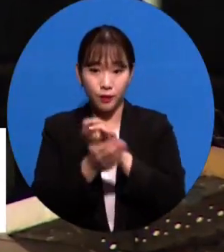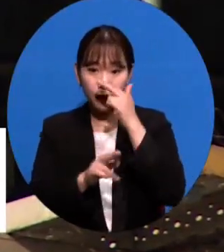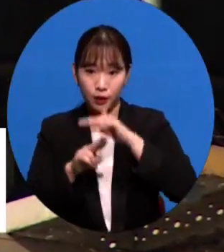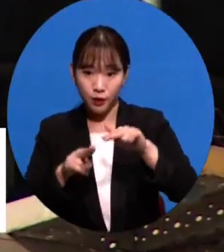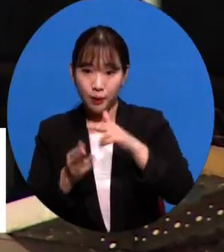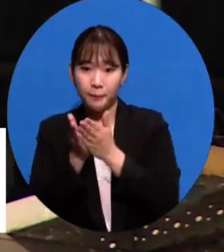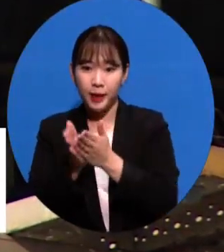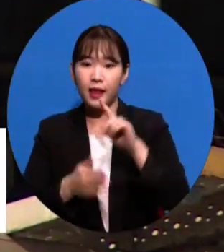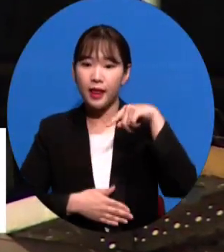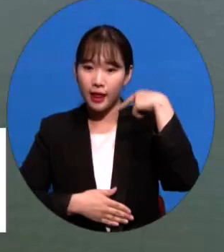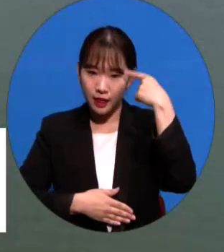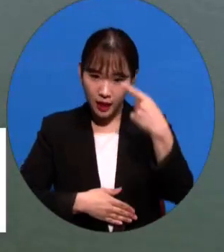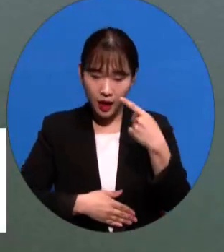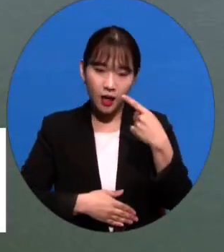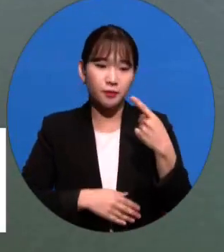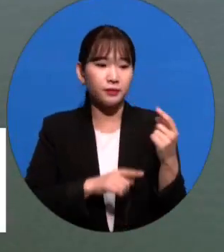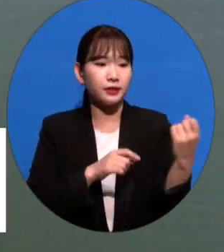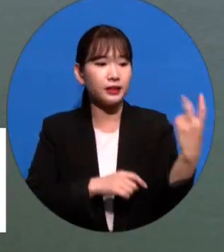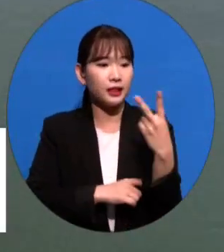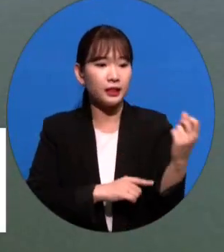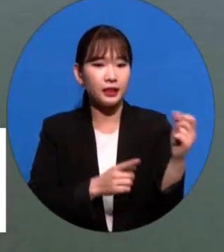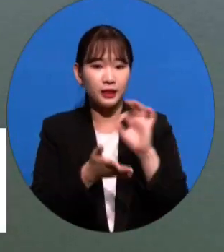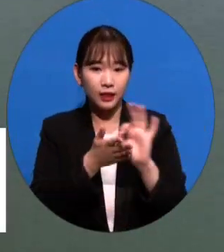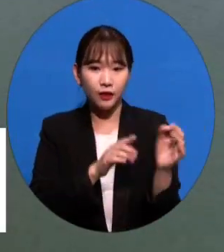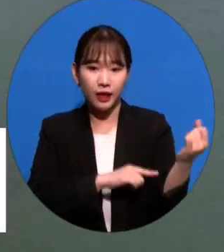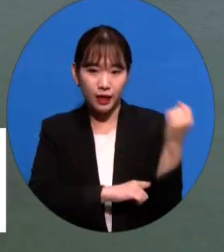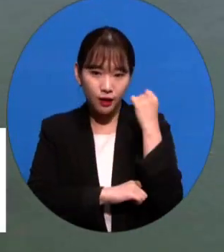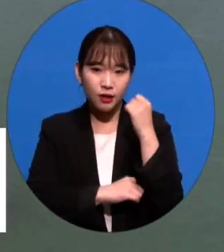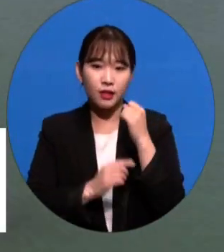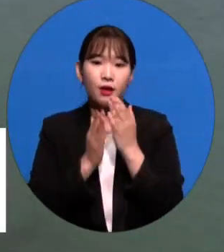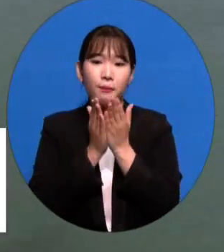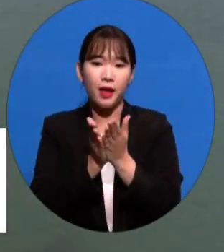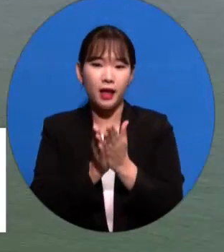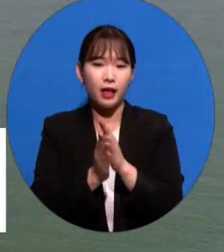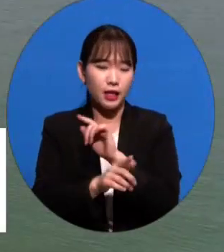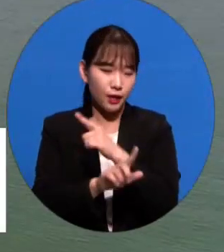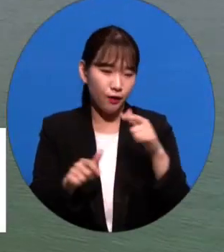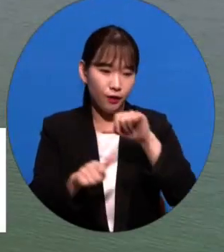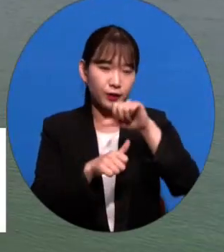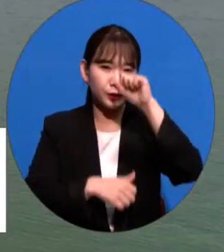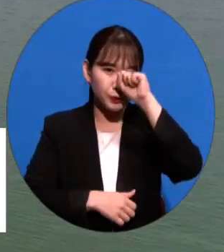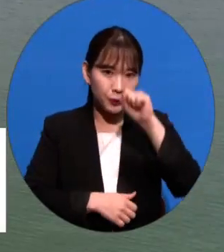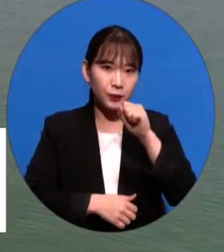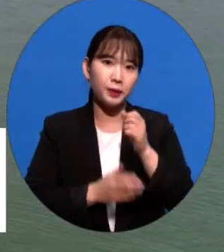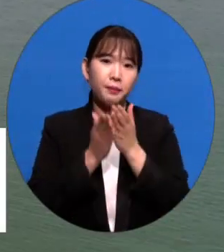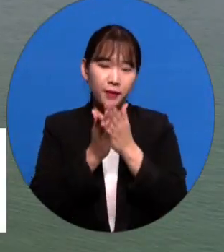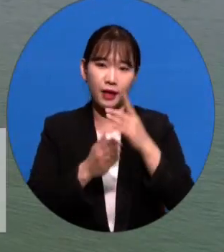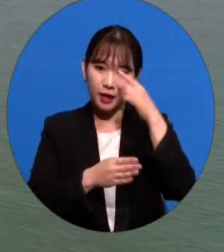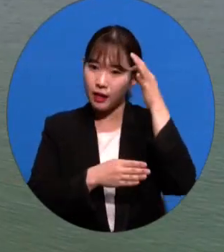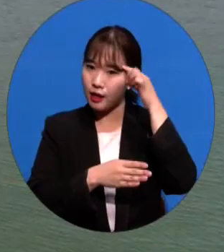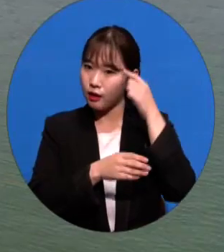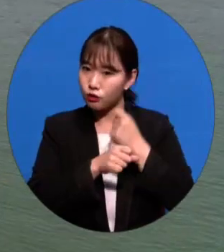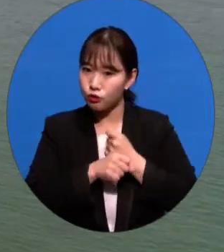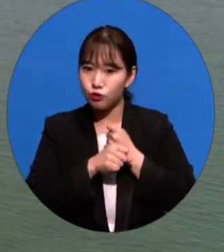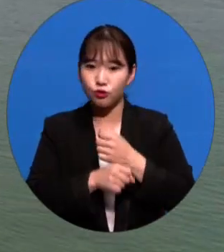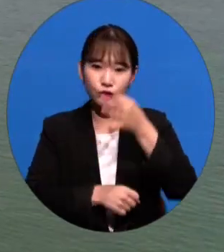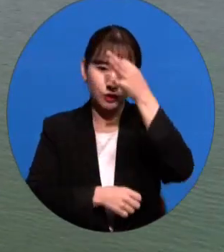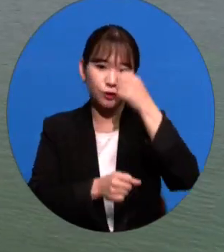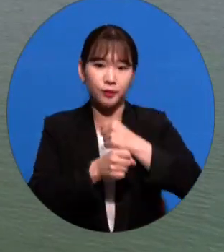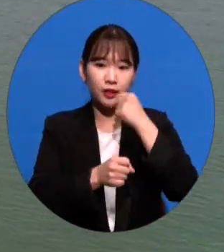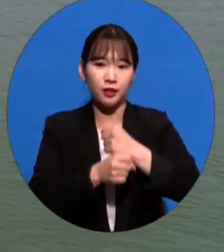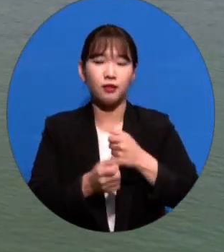이어 재생에너지 활용 선박에 이르기까지 다양한 친환경 선박 연구 개발과 상용화 기반을